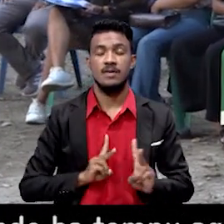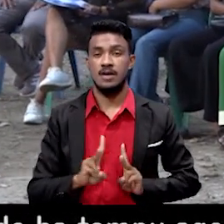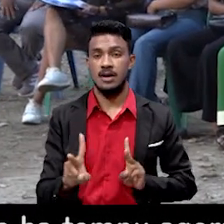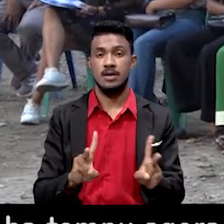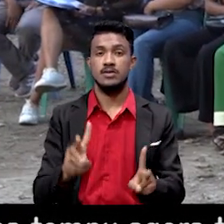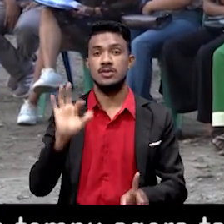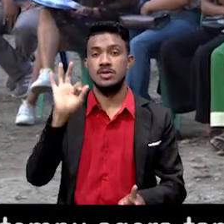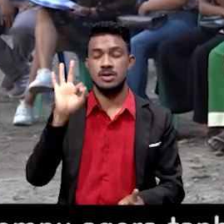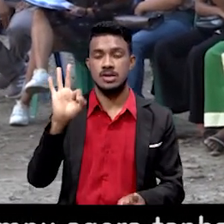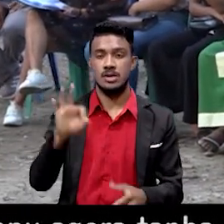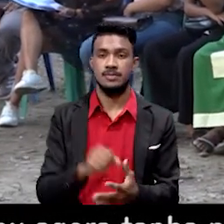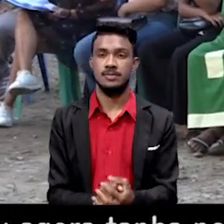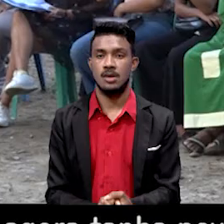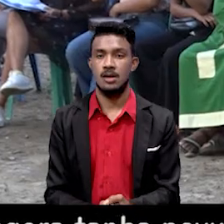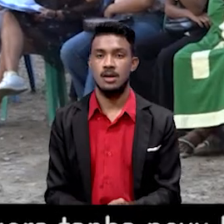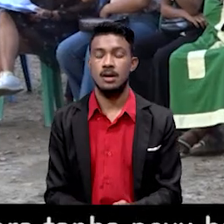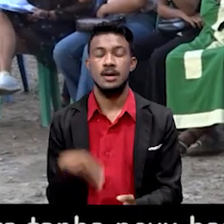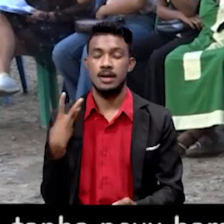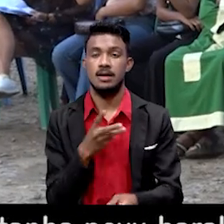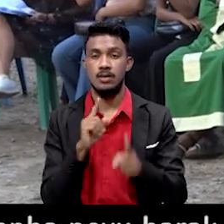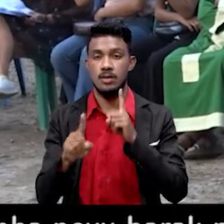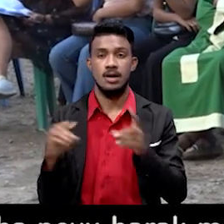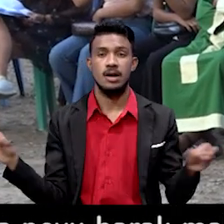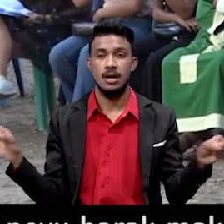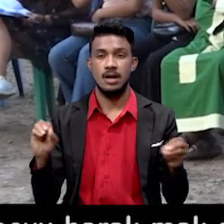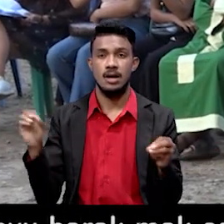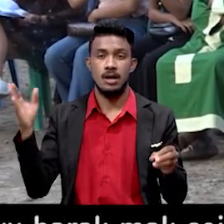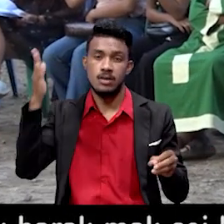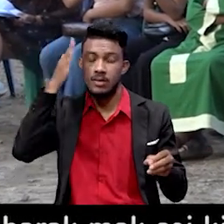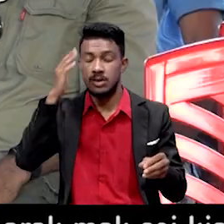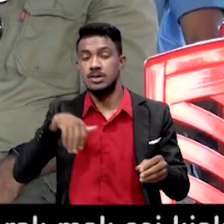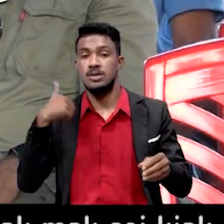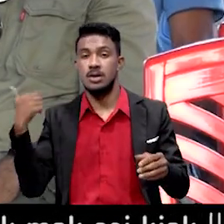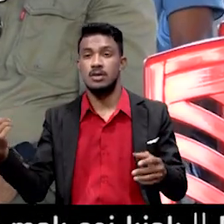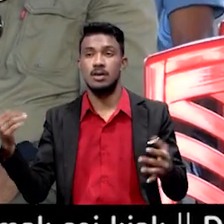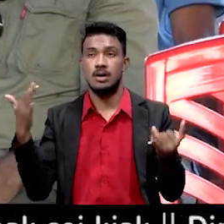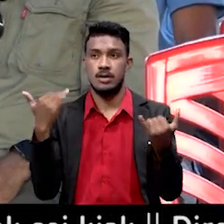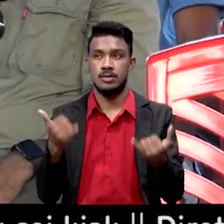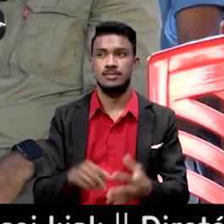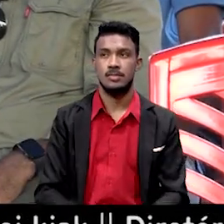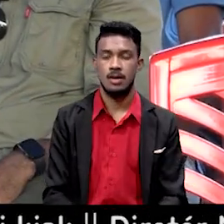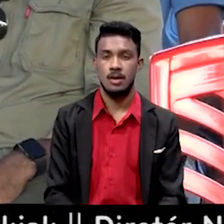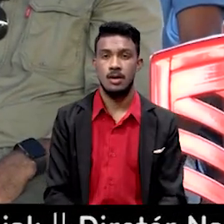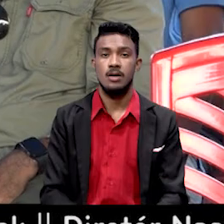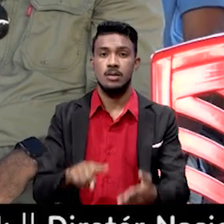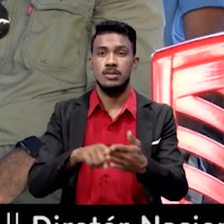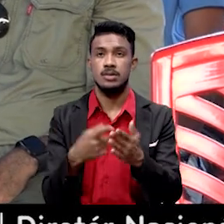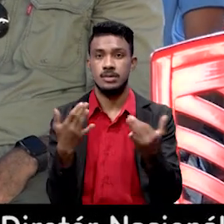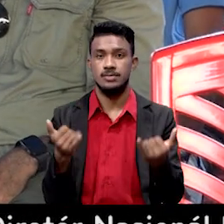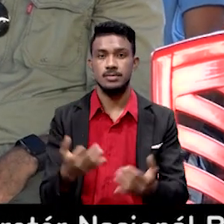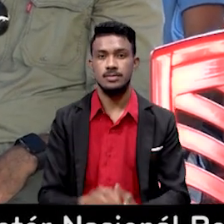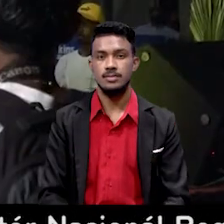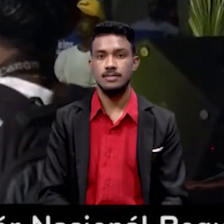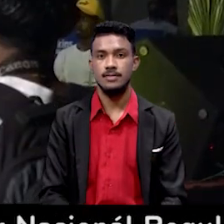Sirnencia, uemos, idu temi la lua sir silukutu. Ahu toku sneka. Ahu akereto.